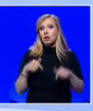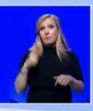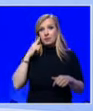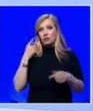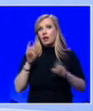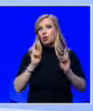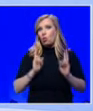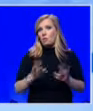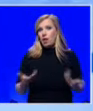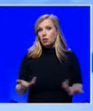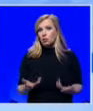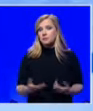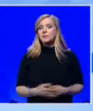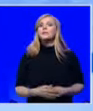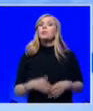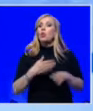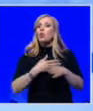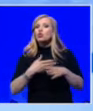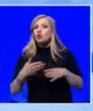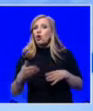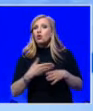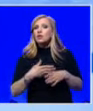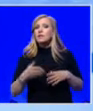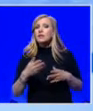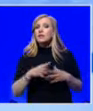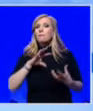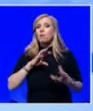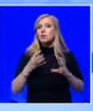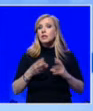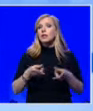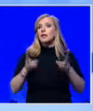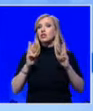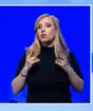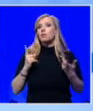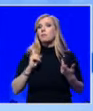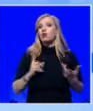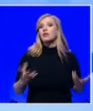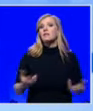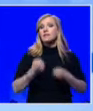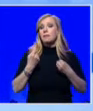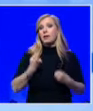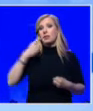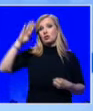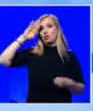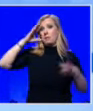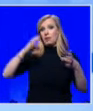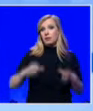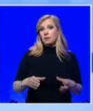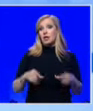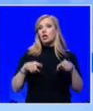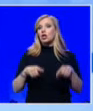нормално? Устойчиви ли са политиките обаче? Устойчиви ли са решенията, които може да вземе един служебен кабинет? Той е лимитиран